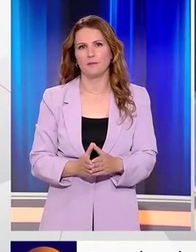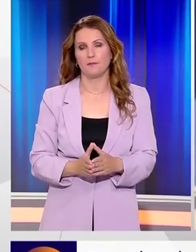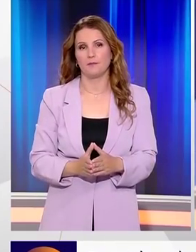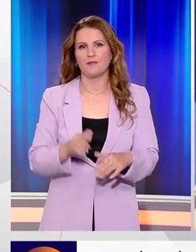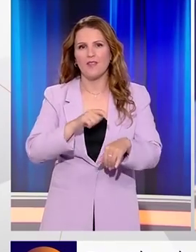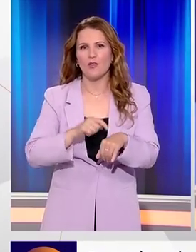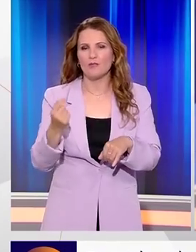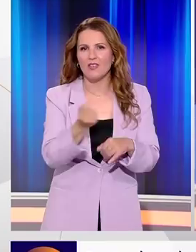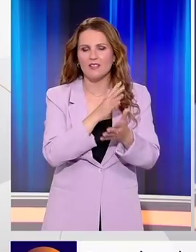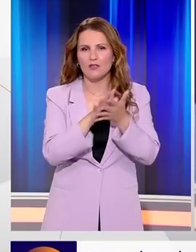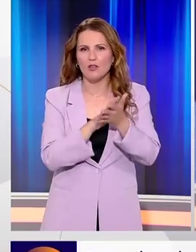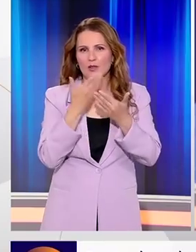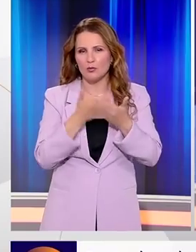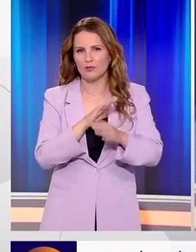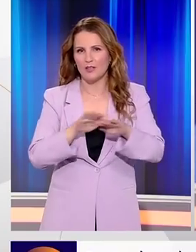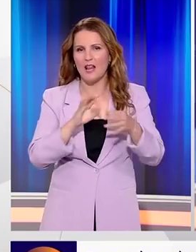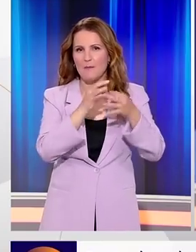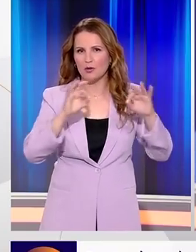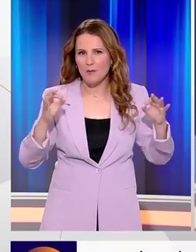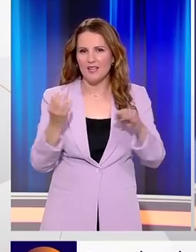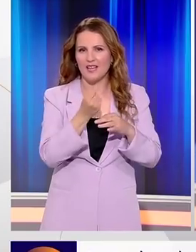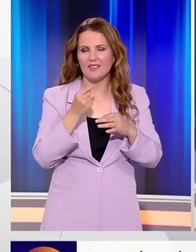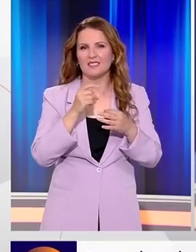Στο σημείο αυτό το δελτίο μας ολοκληρώθηκε. Όλες οι